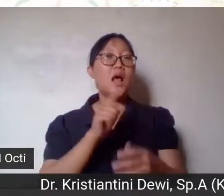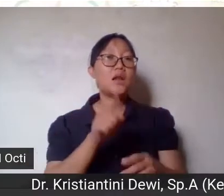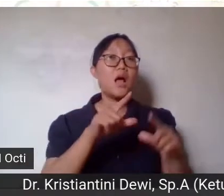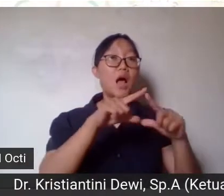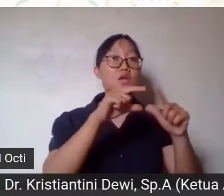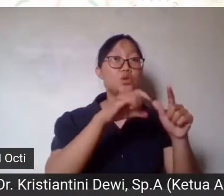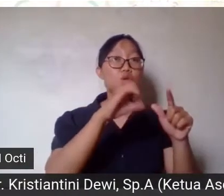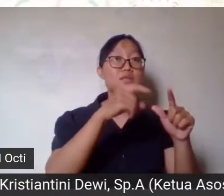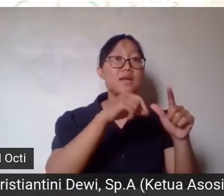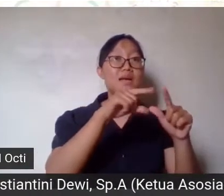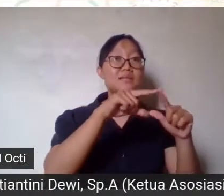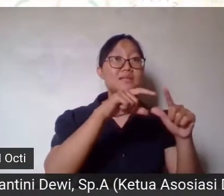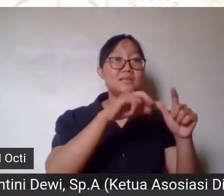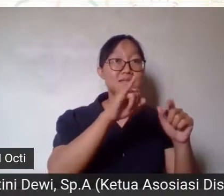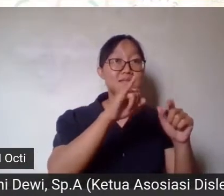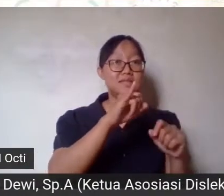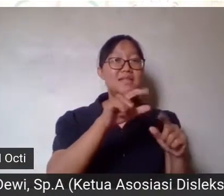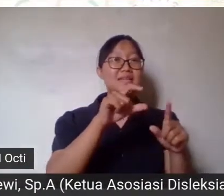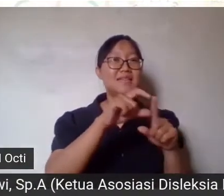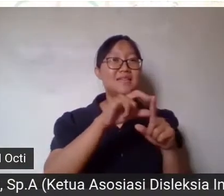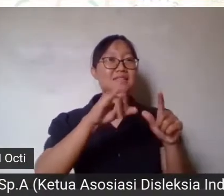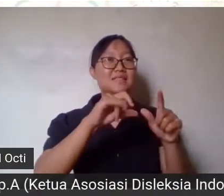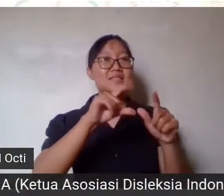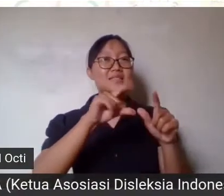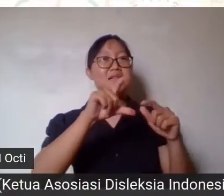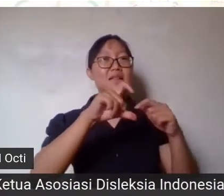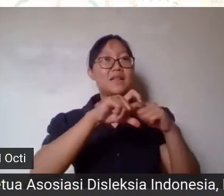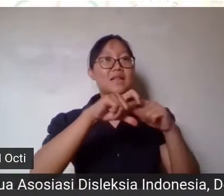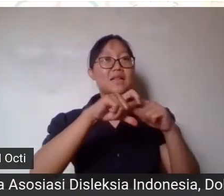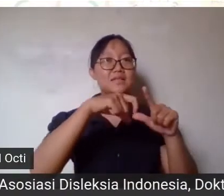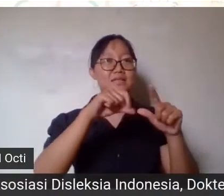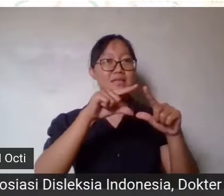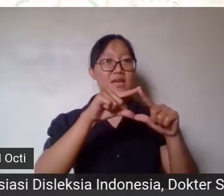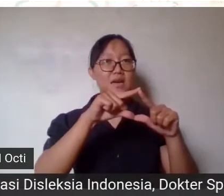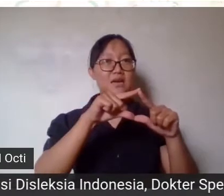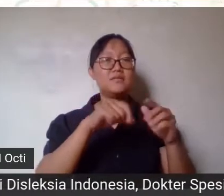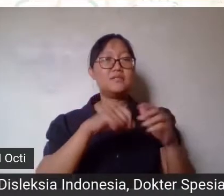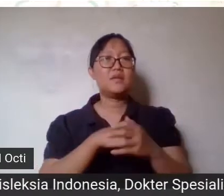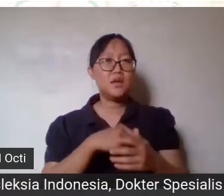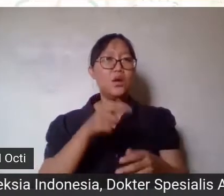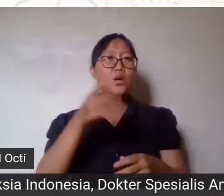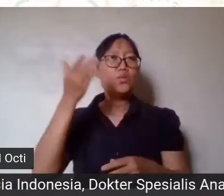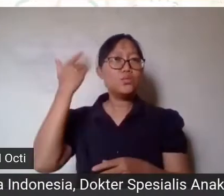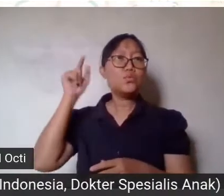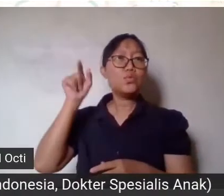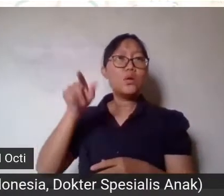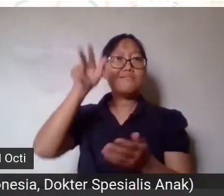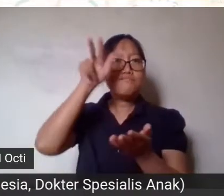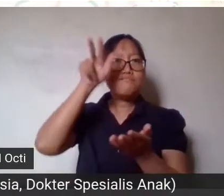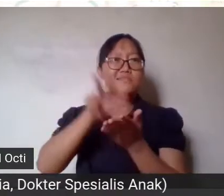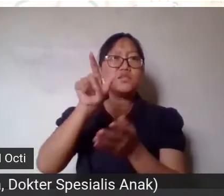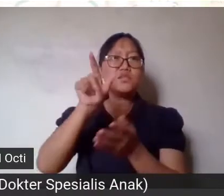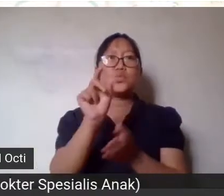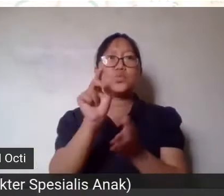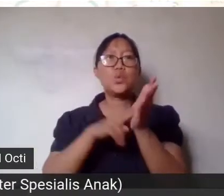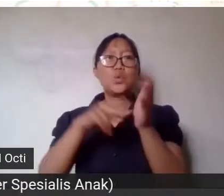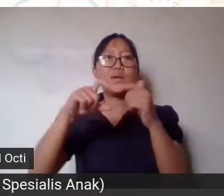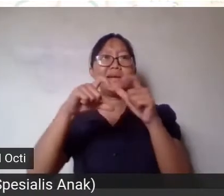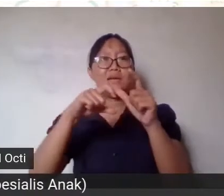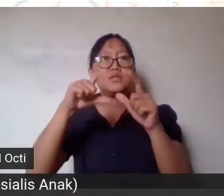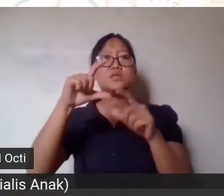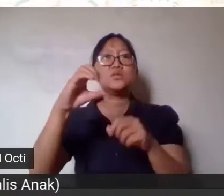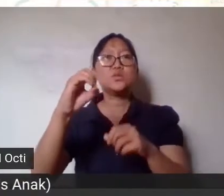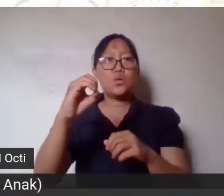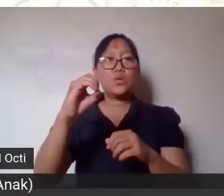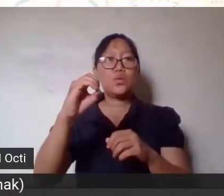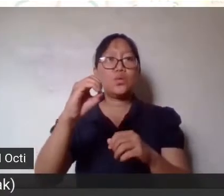lalu, sudah, resmi, diakui di UNESCO sebagai lembaga resmi dari Indonesia ya, lembaga asosiasi disleksia yang